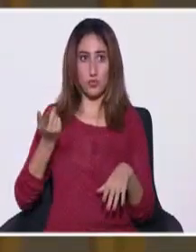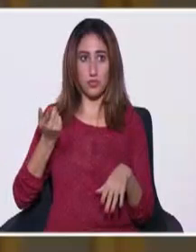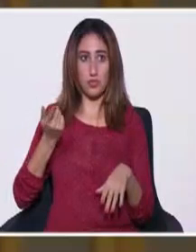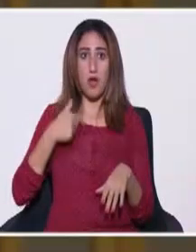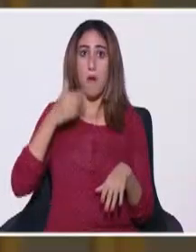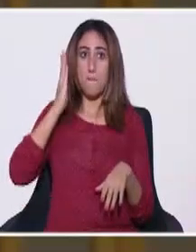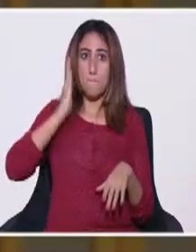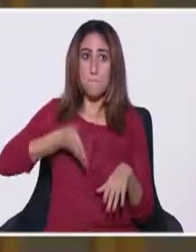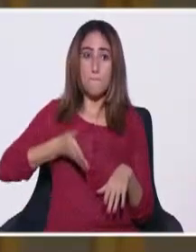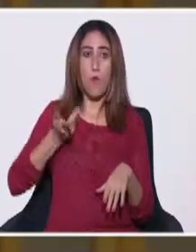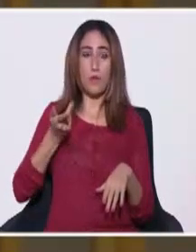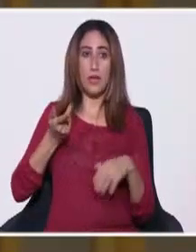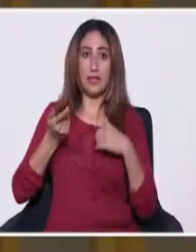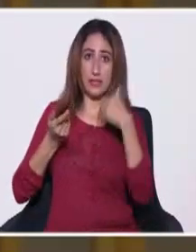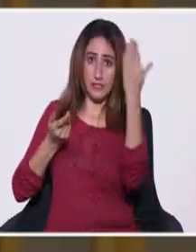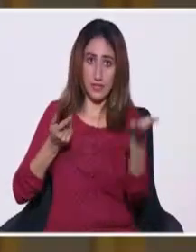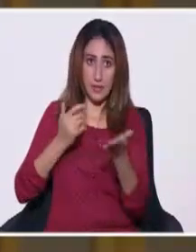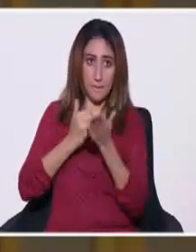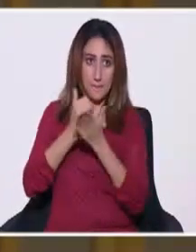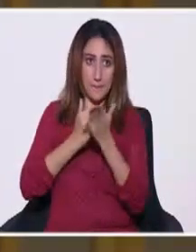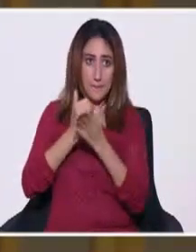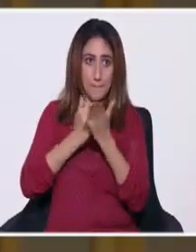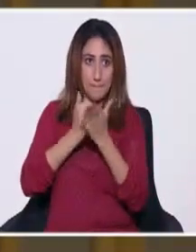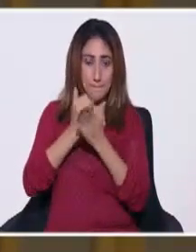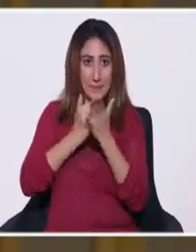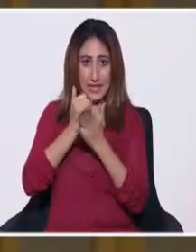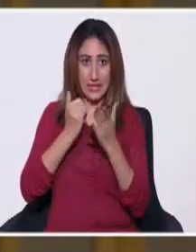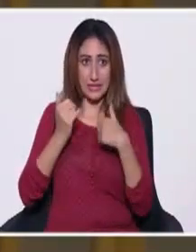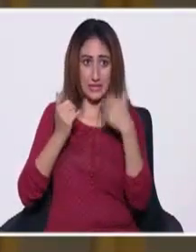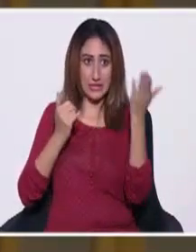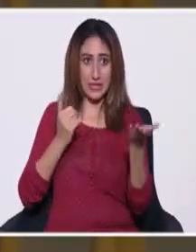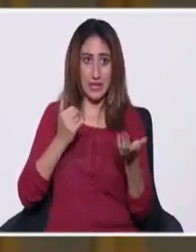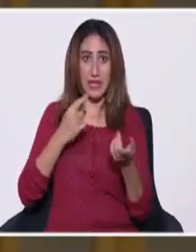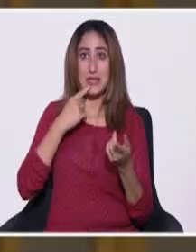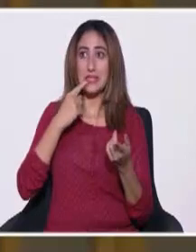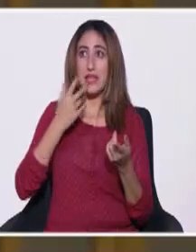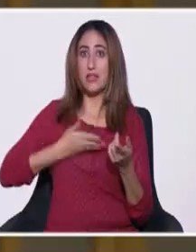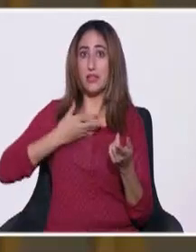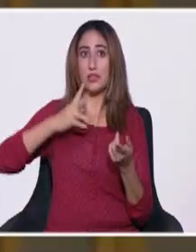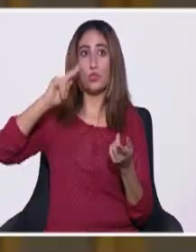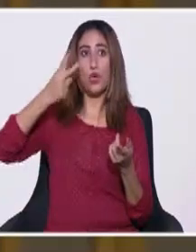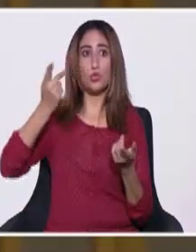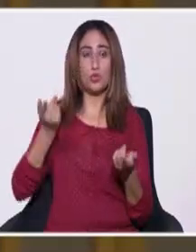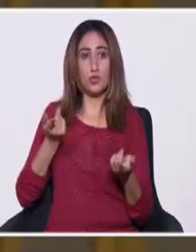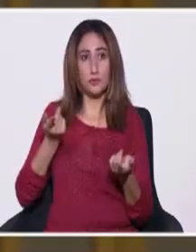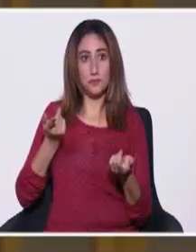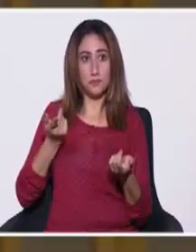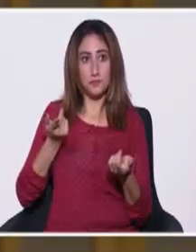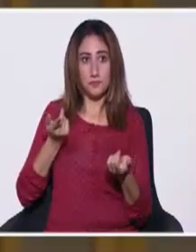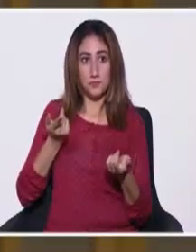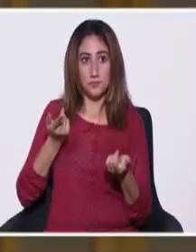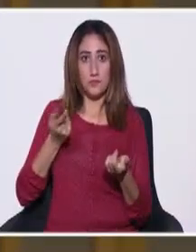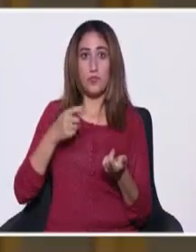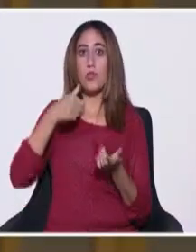ممكن عشان اقدم بقى دراسه انا بما اني فاتني الوقت الطبيعي ان انا ادخل في المدرسه لازم التحق بفصول محو